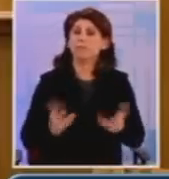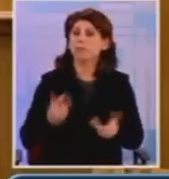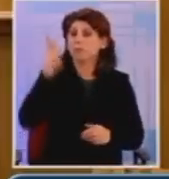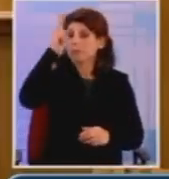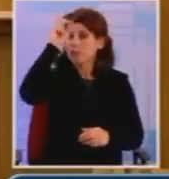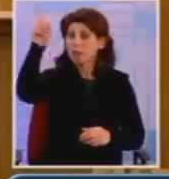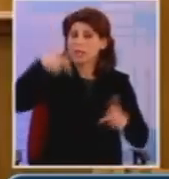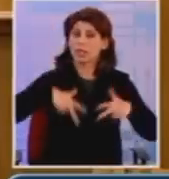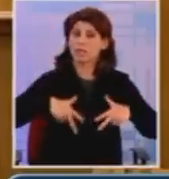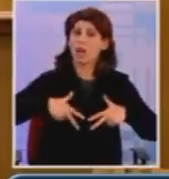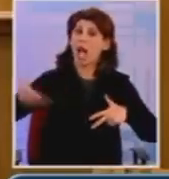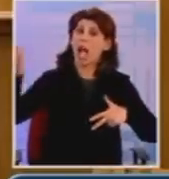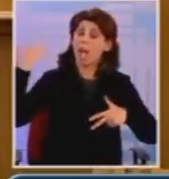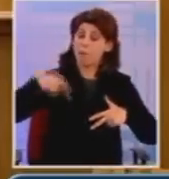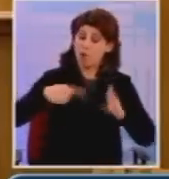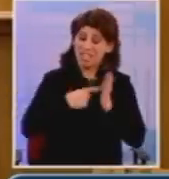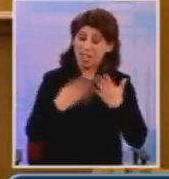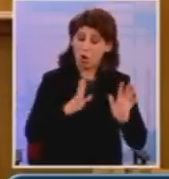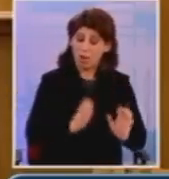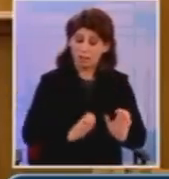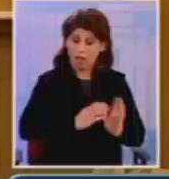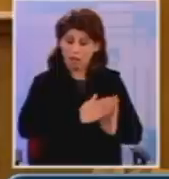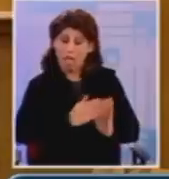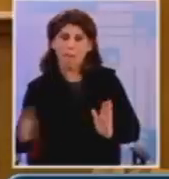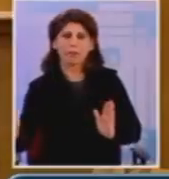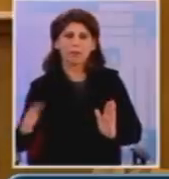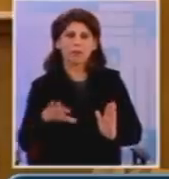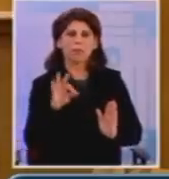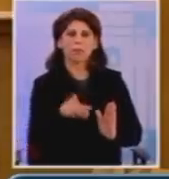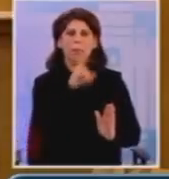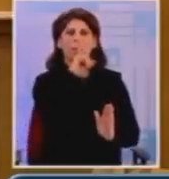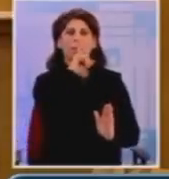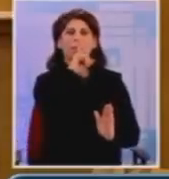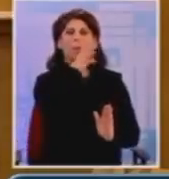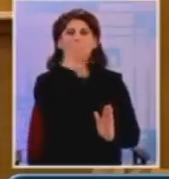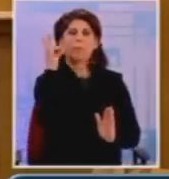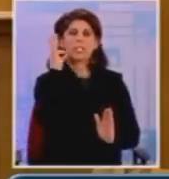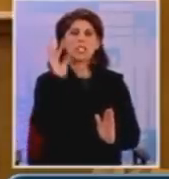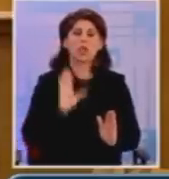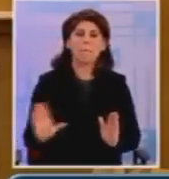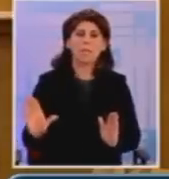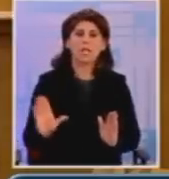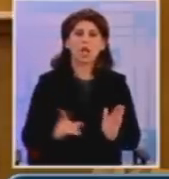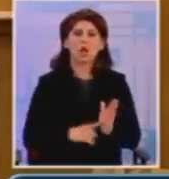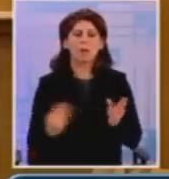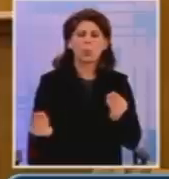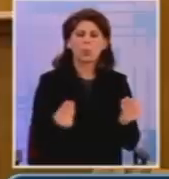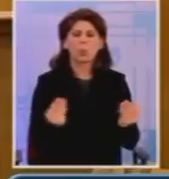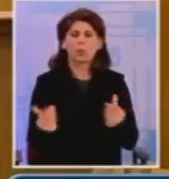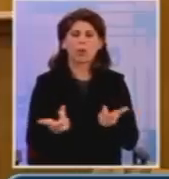γερμανικές κυβερνήσεις από τότε και στο εξής επέλεξαν τη σιωπή, τα νομικά